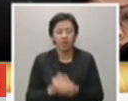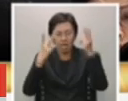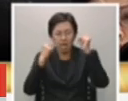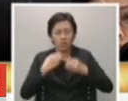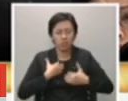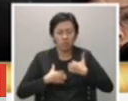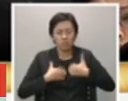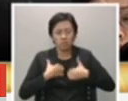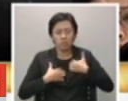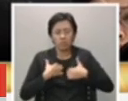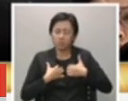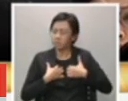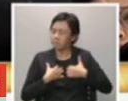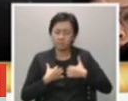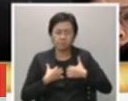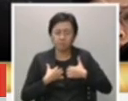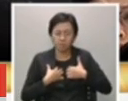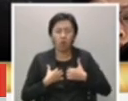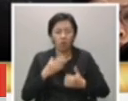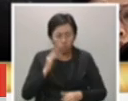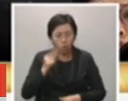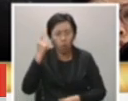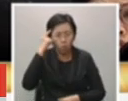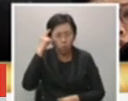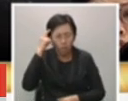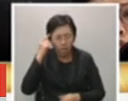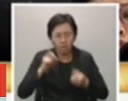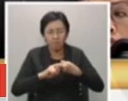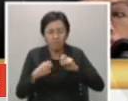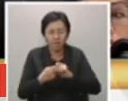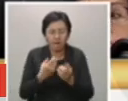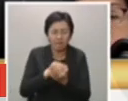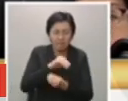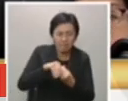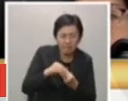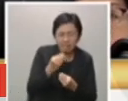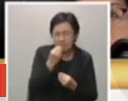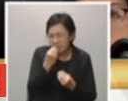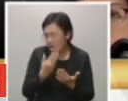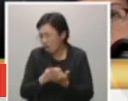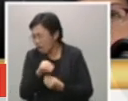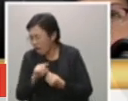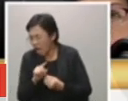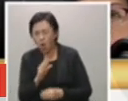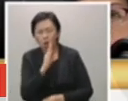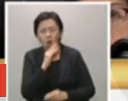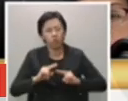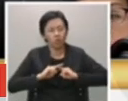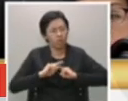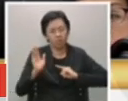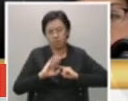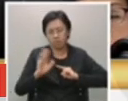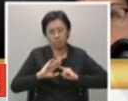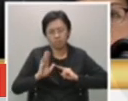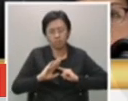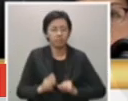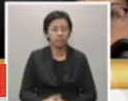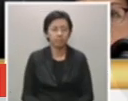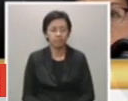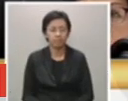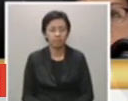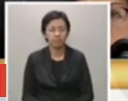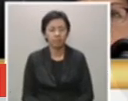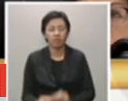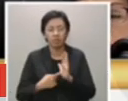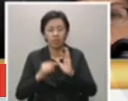ใจครับว่าปัญหาปากท้องมันไม่ได้แก้ได้ด้วยการหลอกตัวเองอีกต่อไปยิ่งแสด